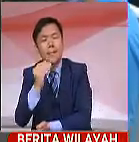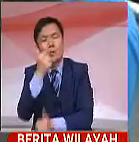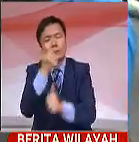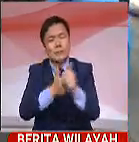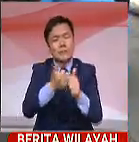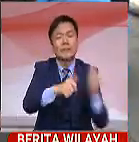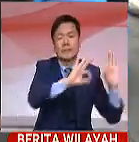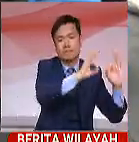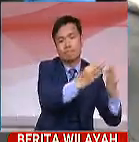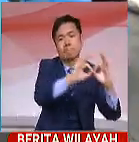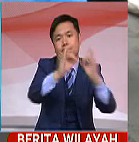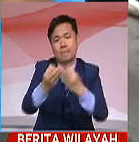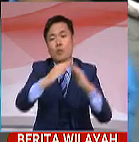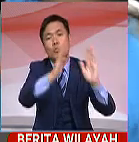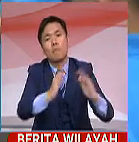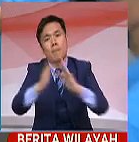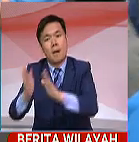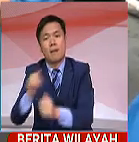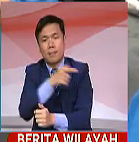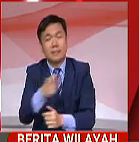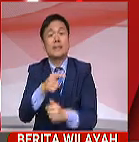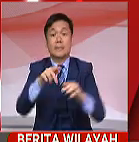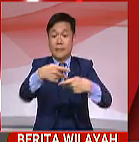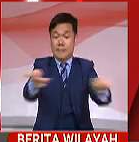setiap isi rumah di kawasan PKPD tersebut.